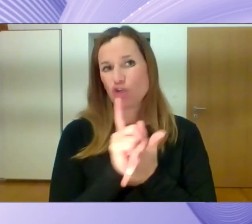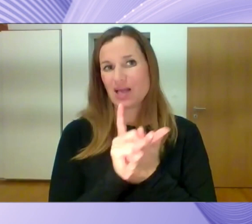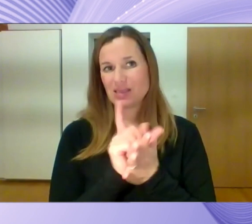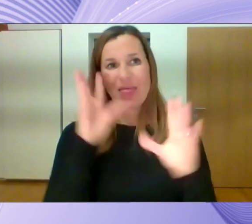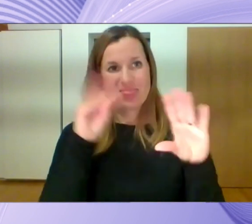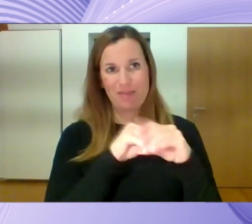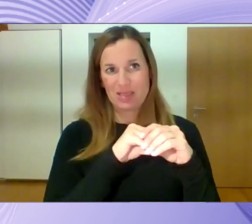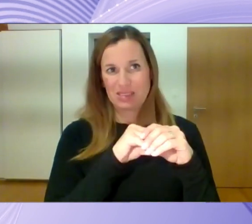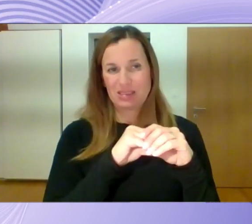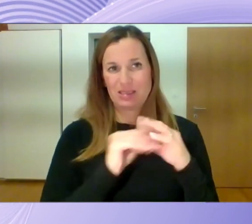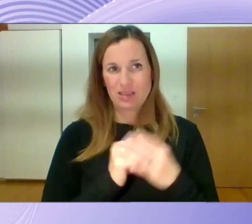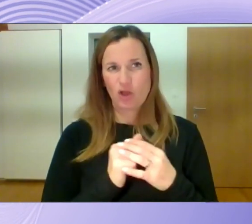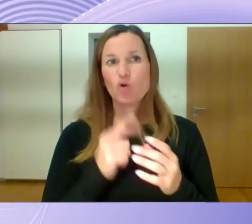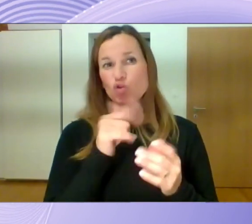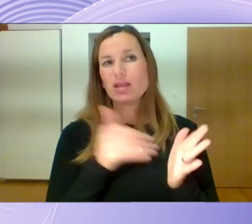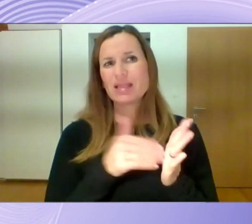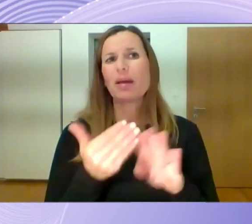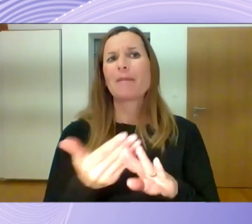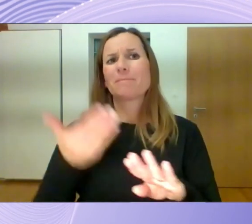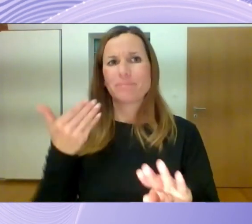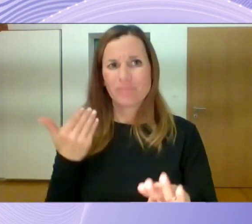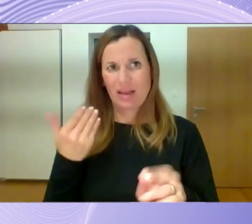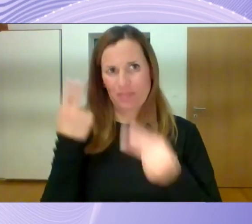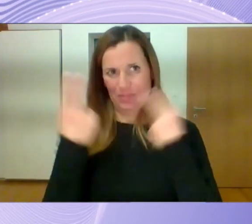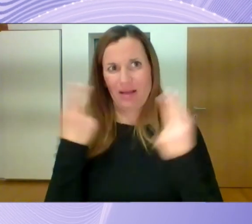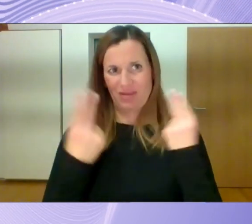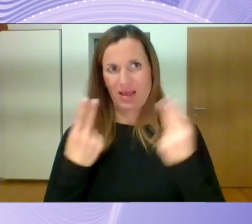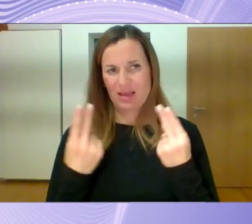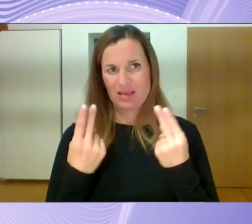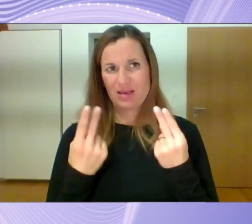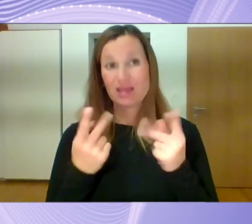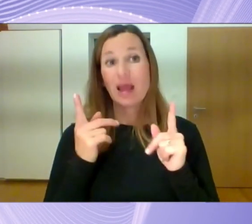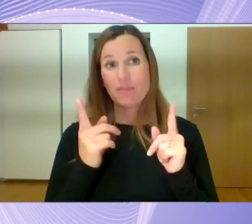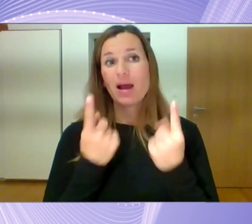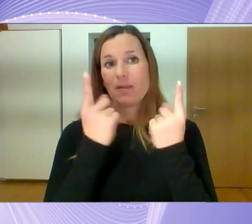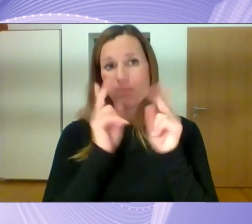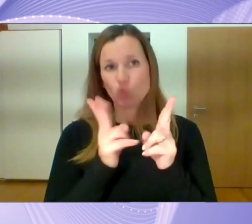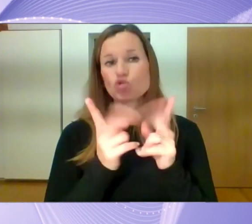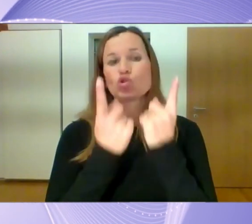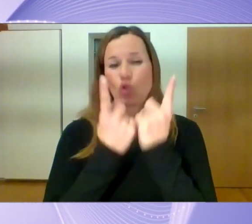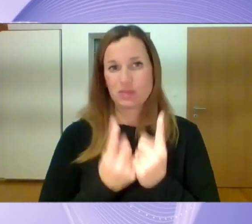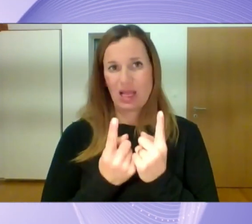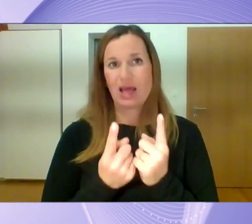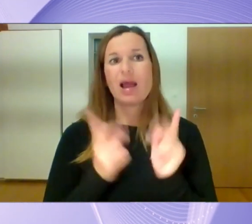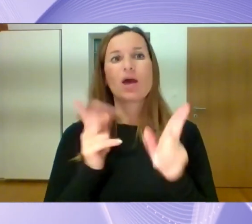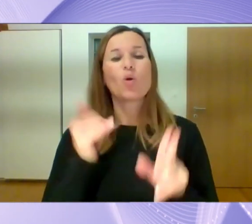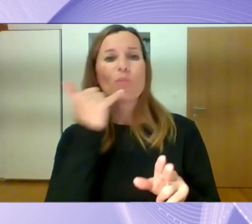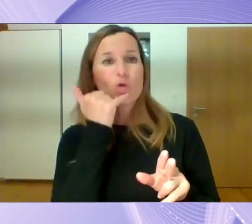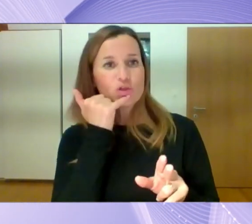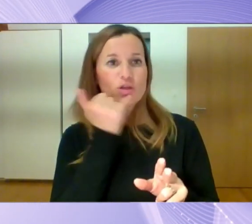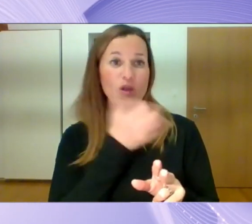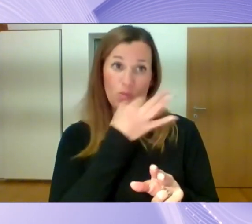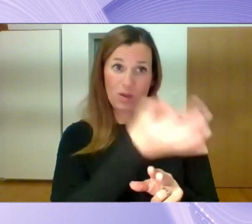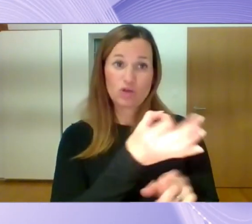nekaj, kar je za naprej preveriti, ampak je možnost, ki obstaja in lahko pokličete pa vprašate, če bi